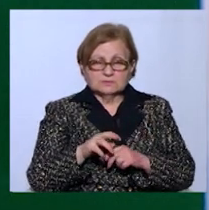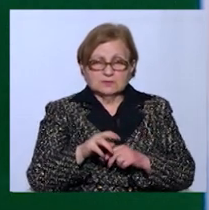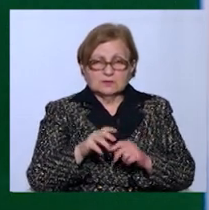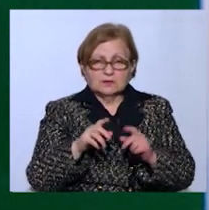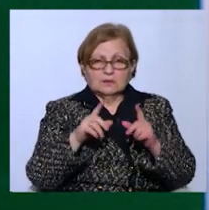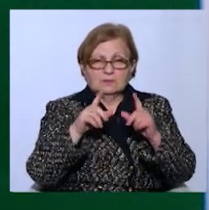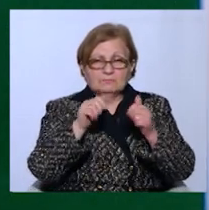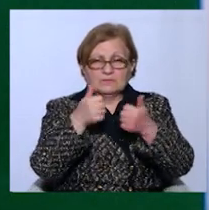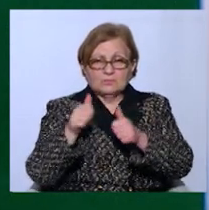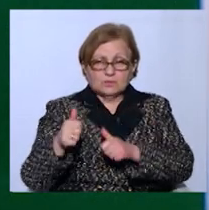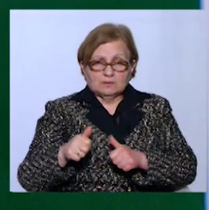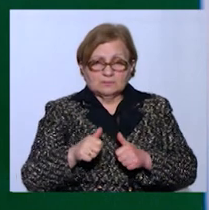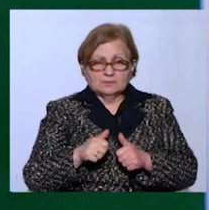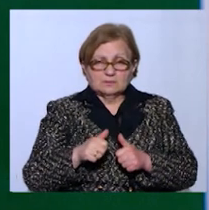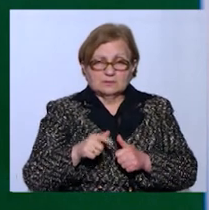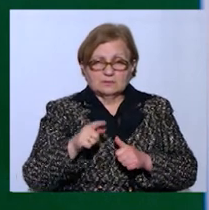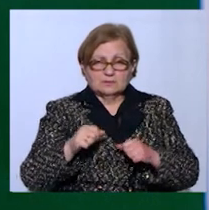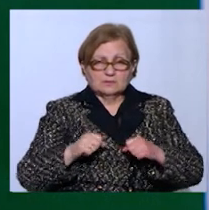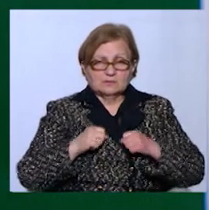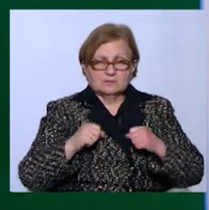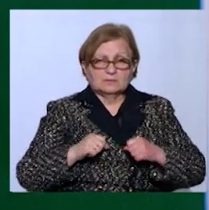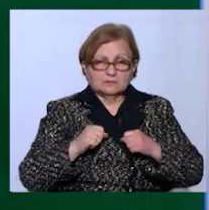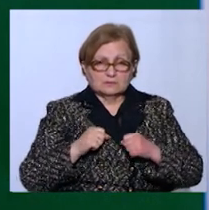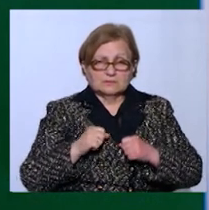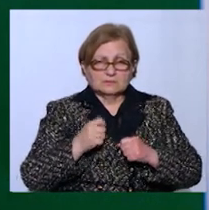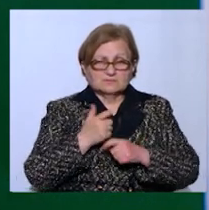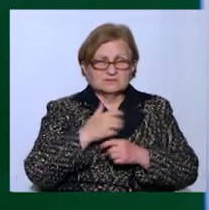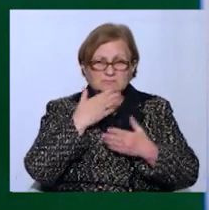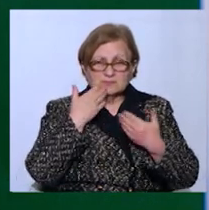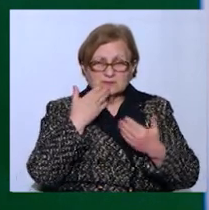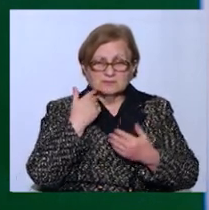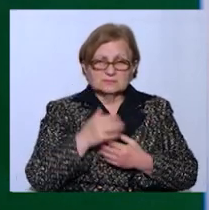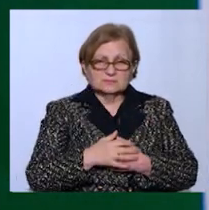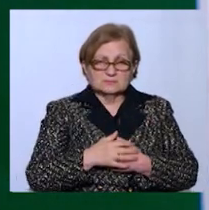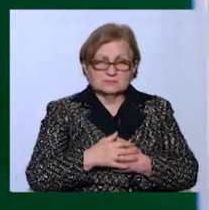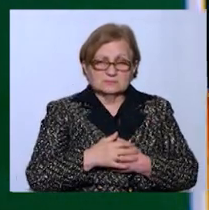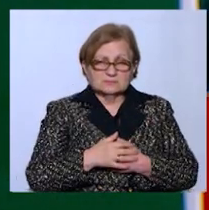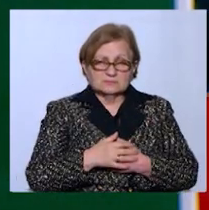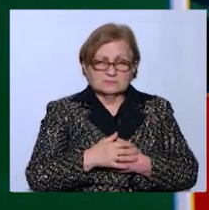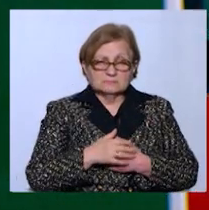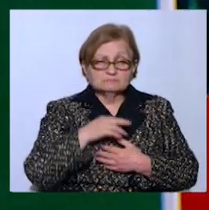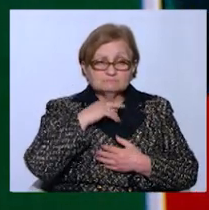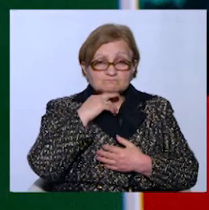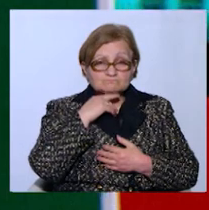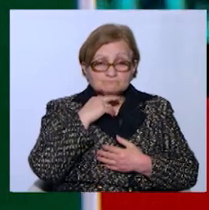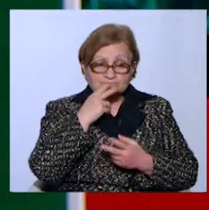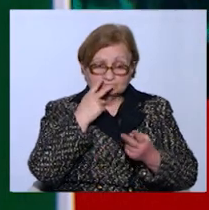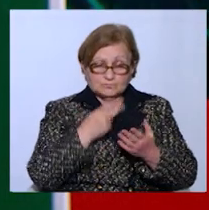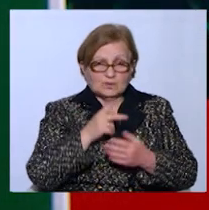ფიგურები და შეეცადეთ, ამას შემოახერხებ ძალიან მარტივად, უბრალოდ კარგად დაკვირვებით, არ უნდა